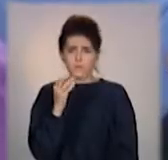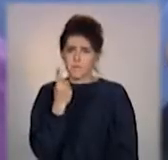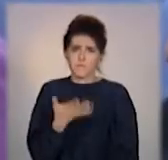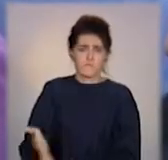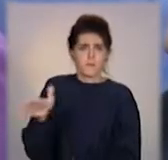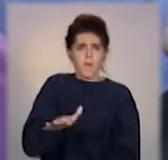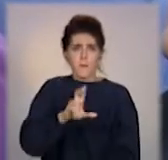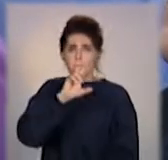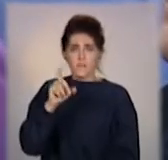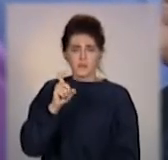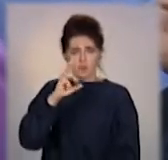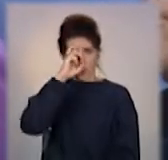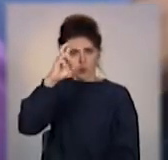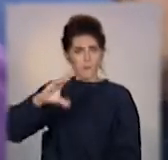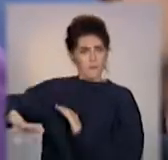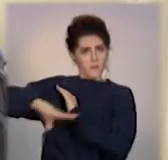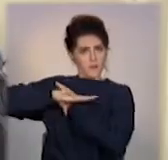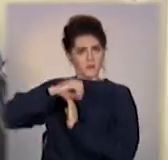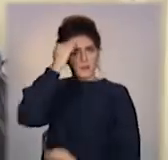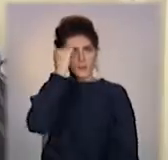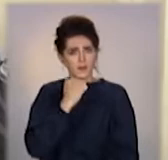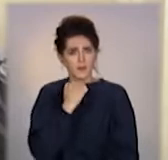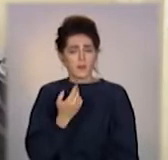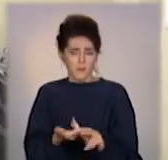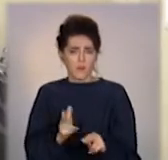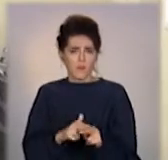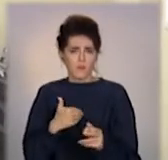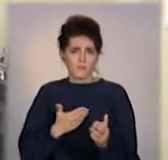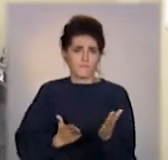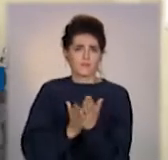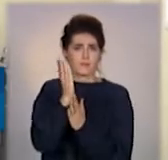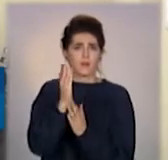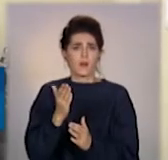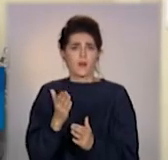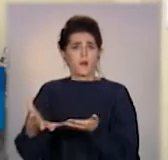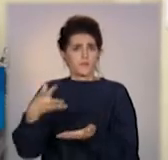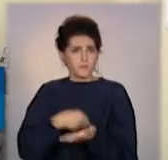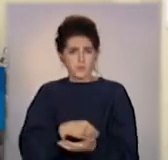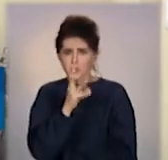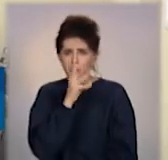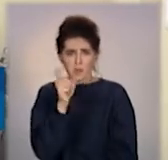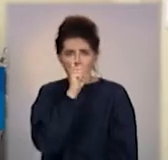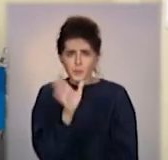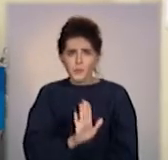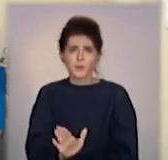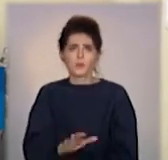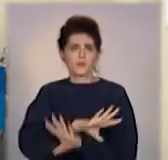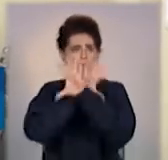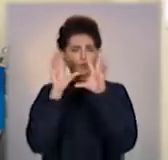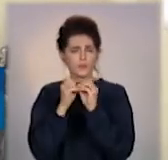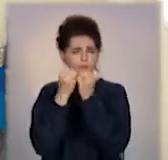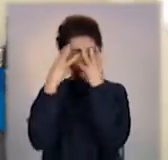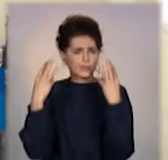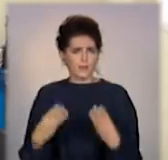що без підтримки держави не впорався. Платиться зарплата повноцінна, обезпечується в